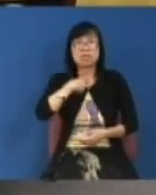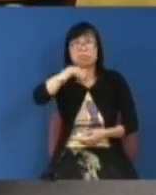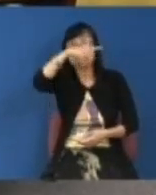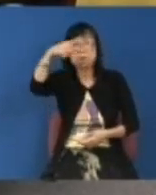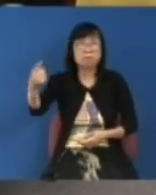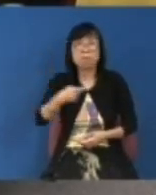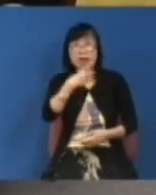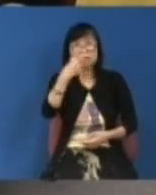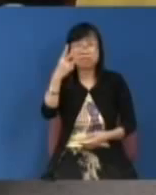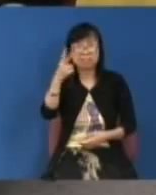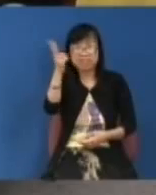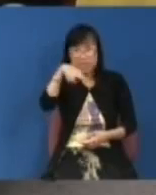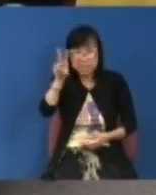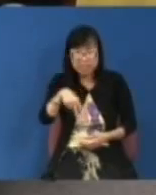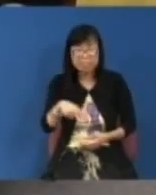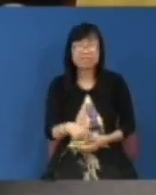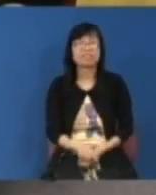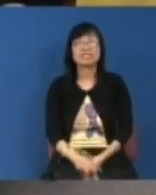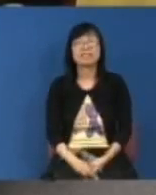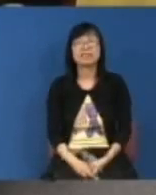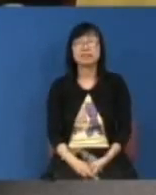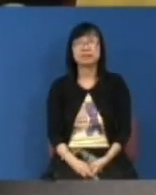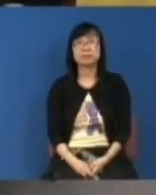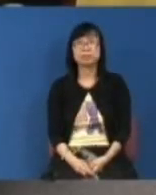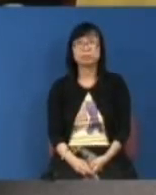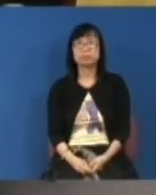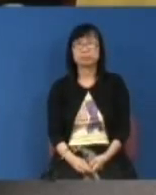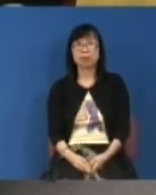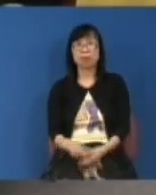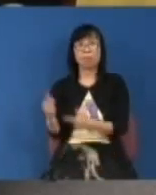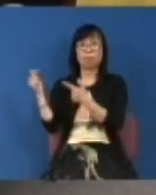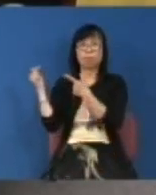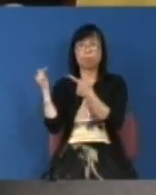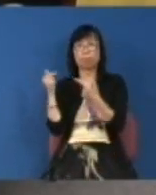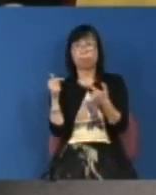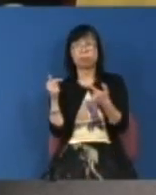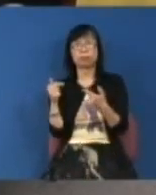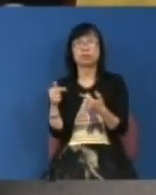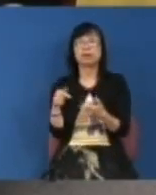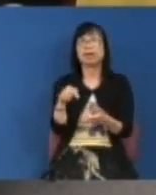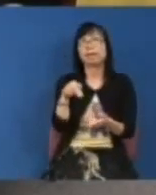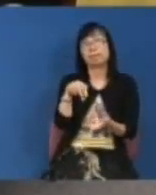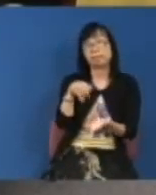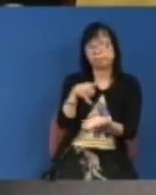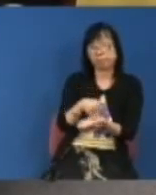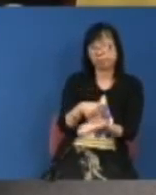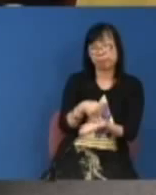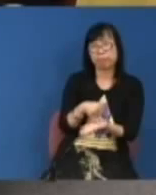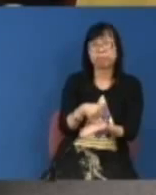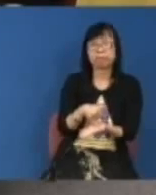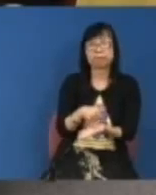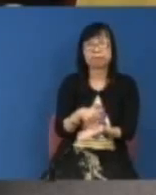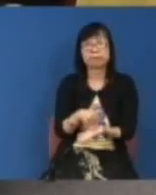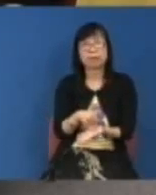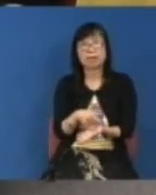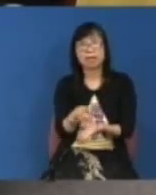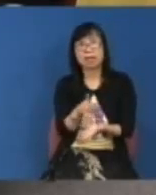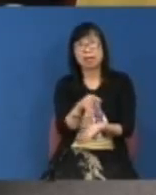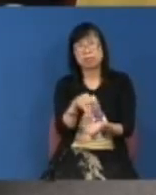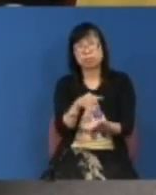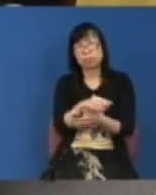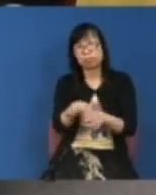即係個好簡單嘅道理。咁你即係永遠都喺自己嘅禁區度猜波。係嘛？或者喺自己個半場去